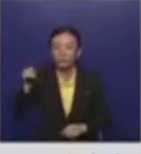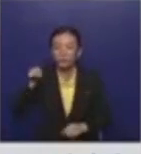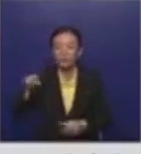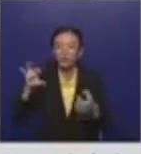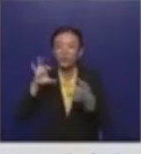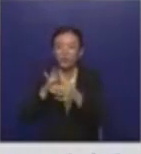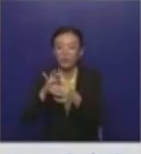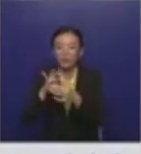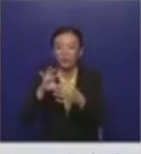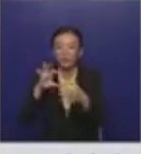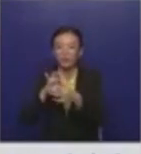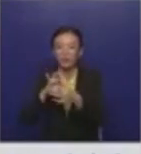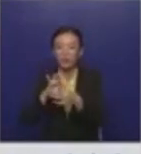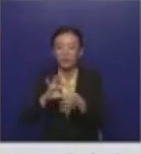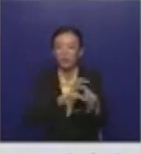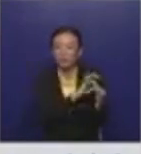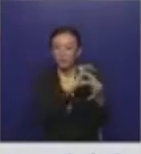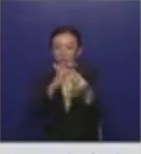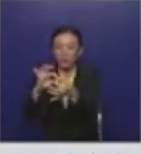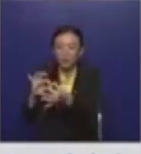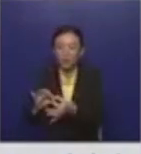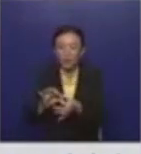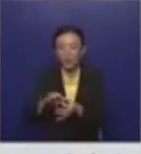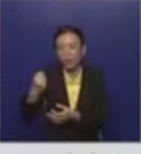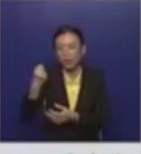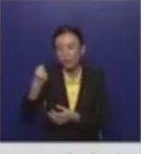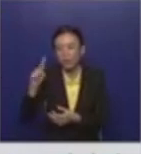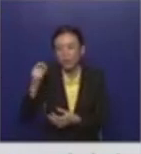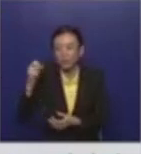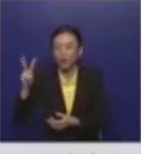ยวกับเขียนให้สอดรับกับหลักการ11 12เป็นบทเฉพาะ